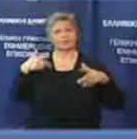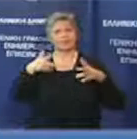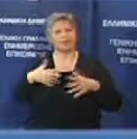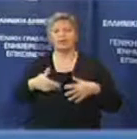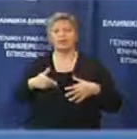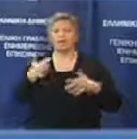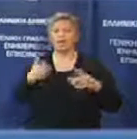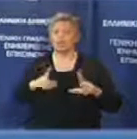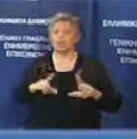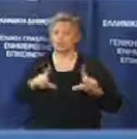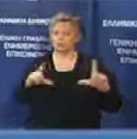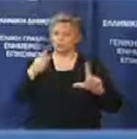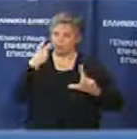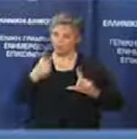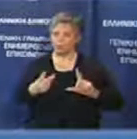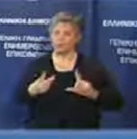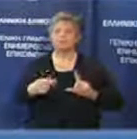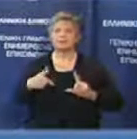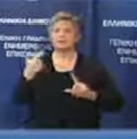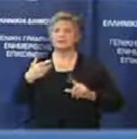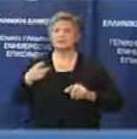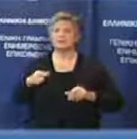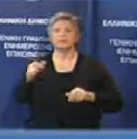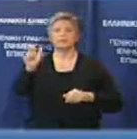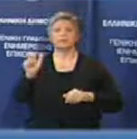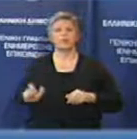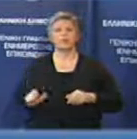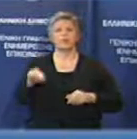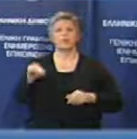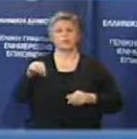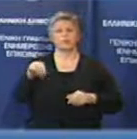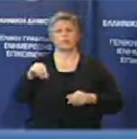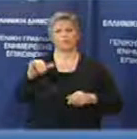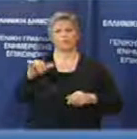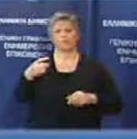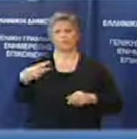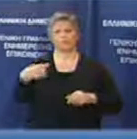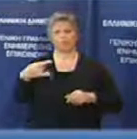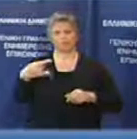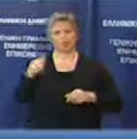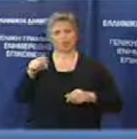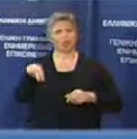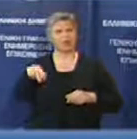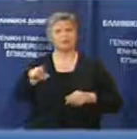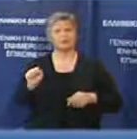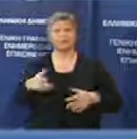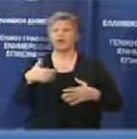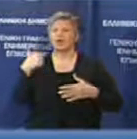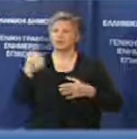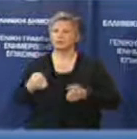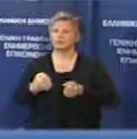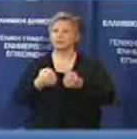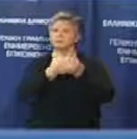πολύ ευρύτερο πλαίσιο, ο κύριος Μουζάλας είναι ένας υπουργός ο οποίος στήριξε τη θέση και στήριξε και τα ζητήματα,